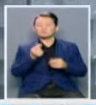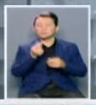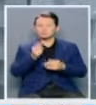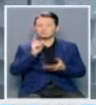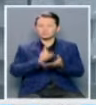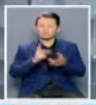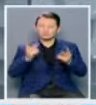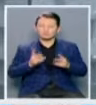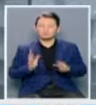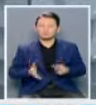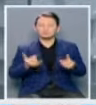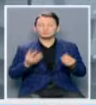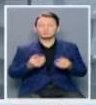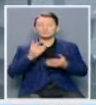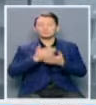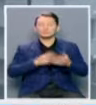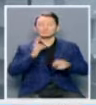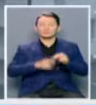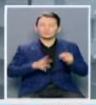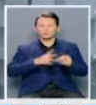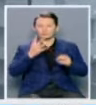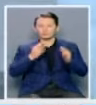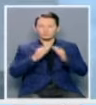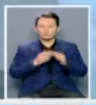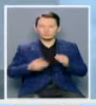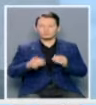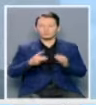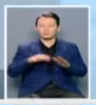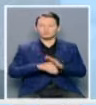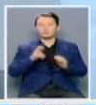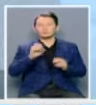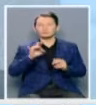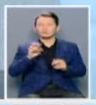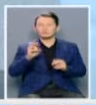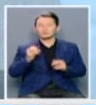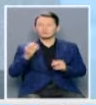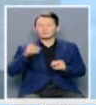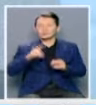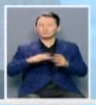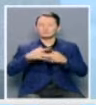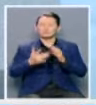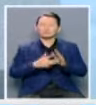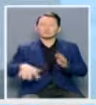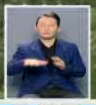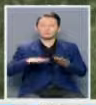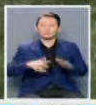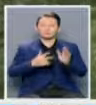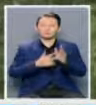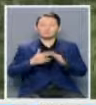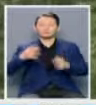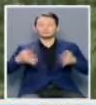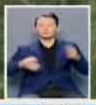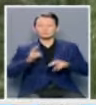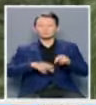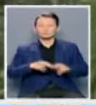квартиры. Сейчас завершено возведение 4 жилых домов в микрорайоне Береке. Также в городе ведется строительство 8 многоэтажных